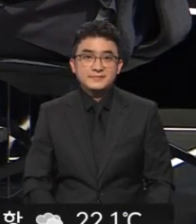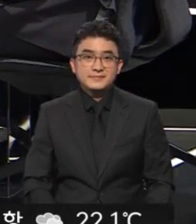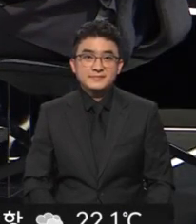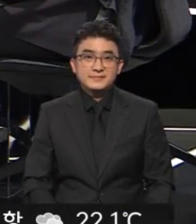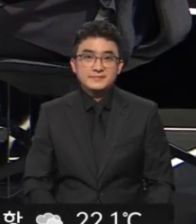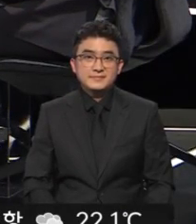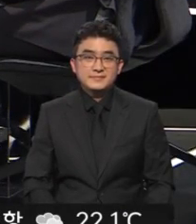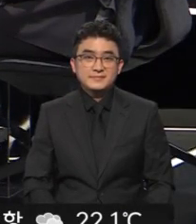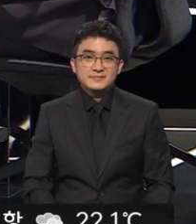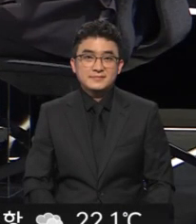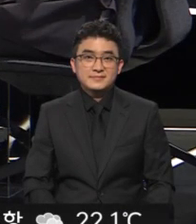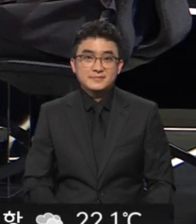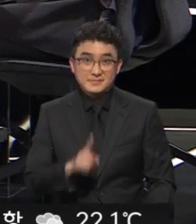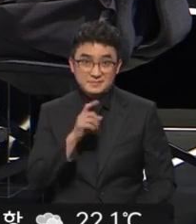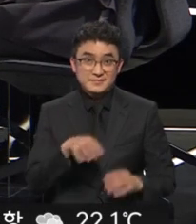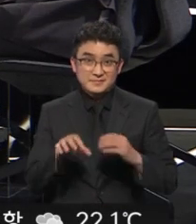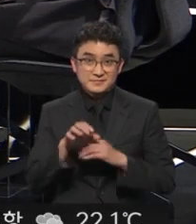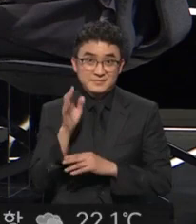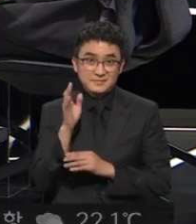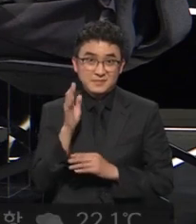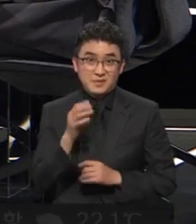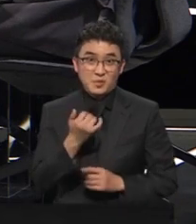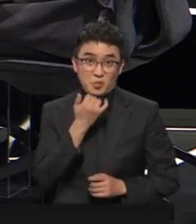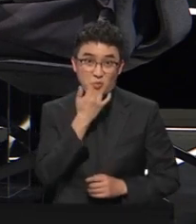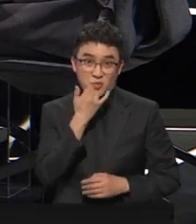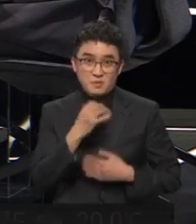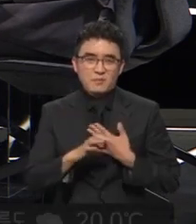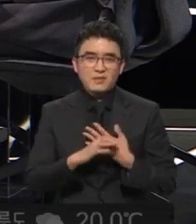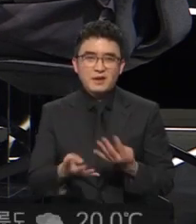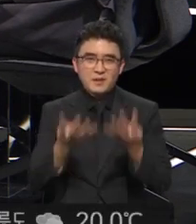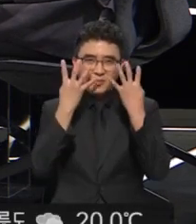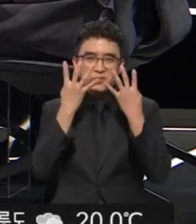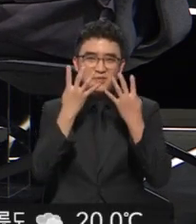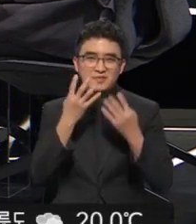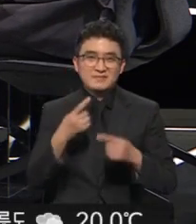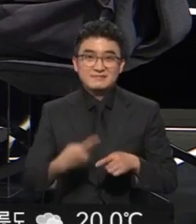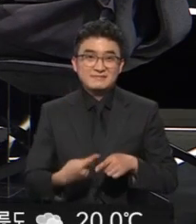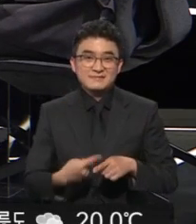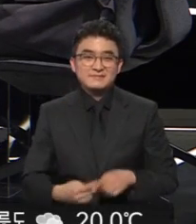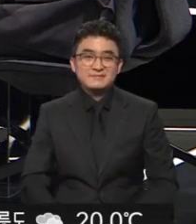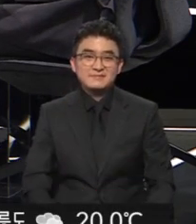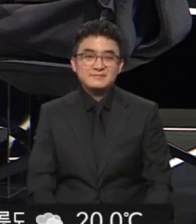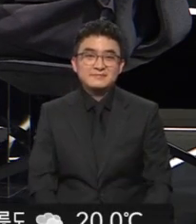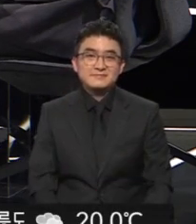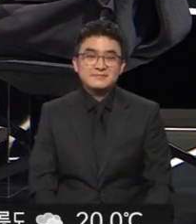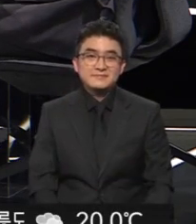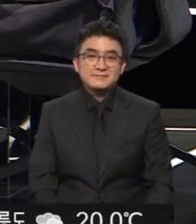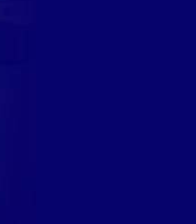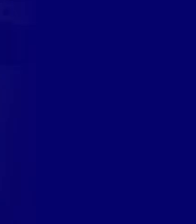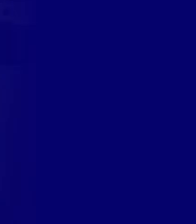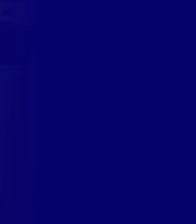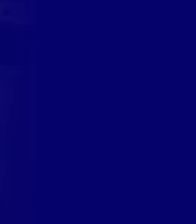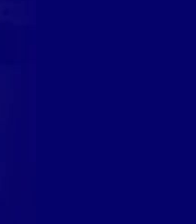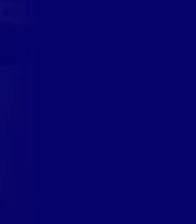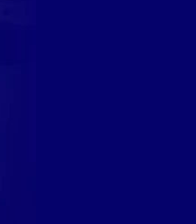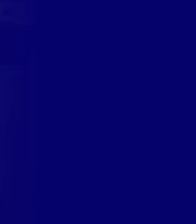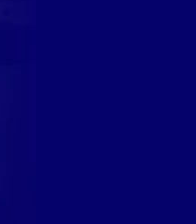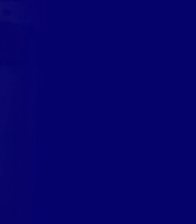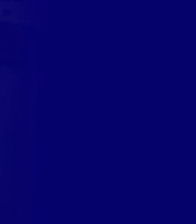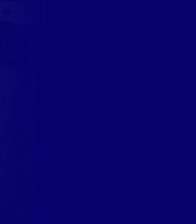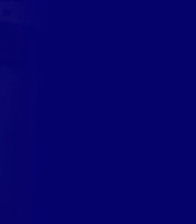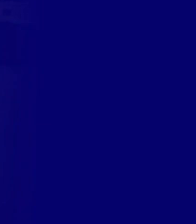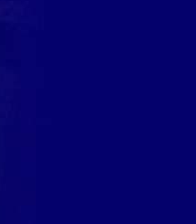가실 일이다 그 말씀만 드리겠습니다 예 알겠습니다 여기까지 얘기를 좀 들었고요